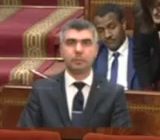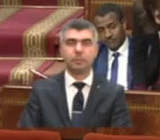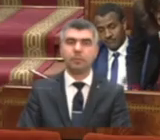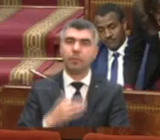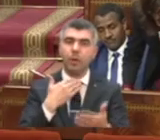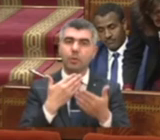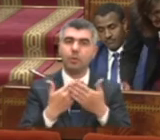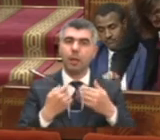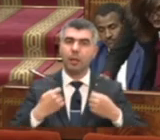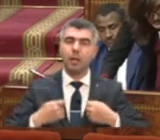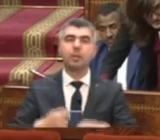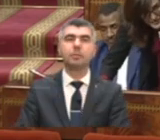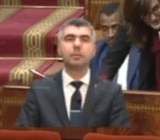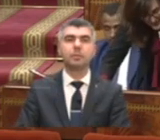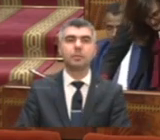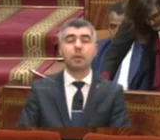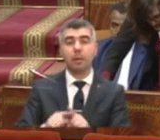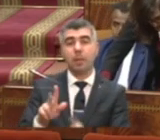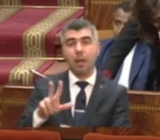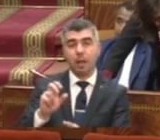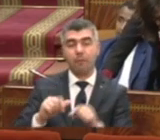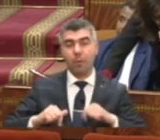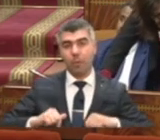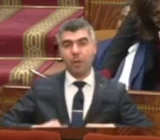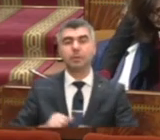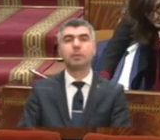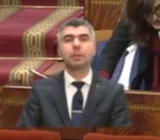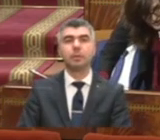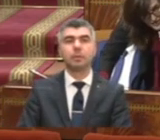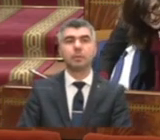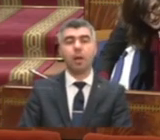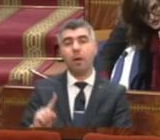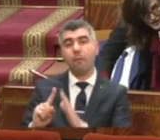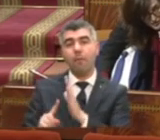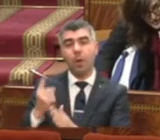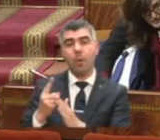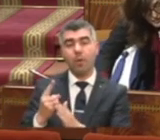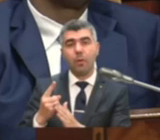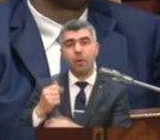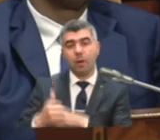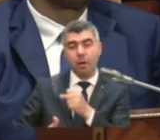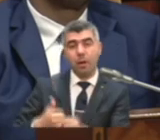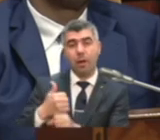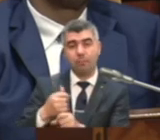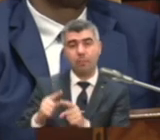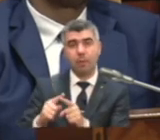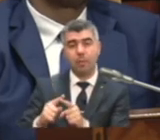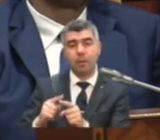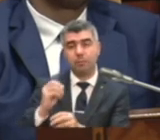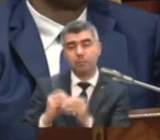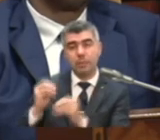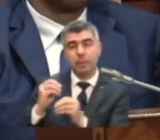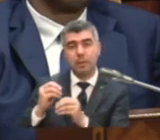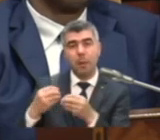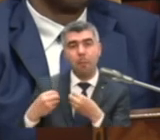شكرا السيد الرئيس. كما تعلمنا السيده الوزيره المحترمه، منذ بدايه هذه السنه والاثمنه ديال مواد البناء في ارتفاع